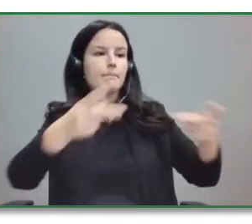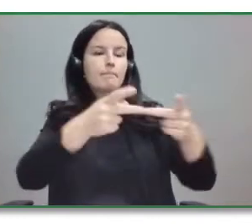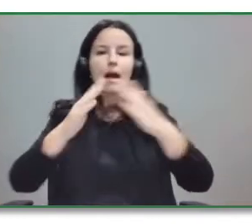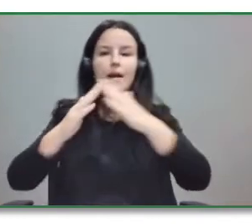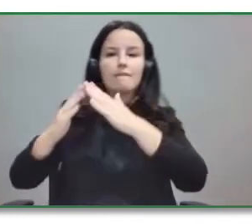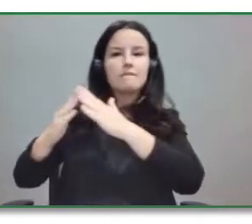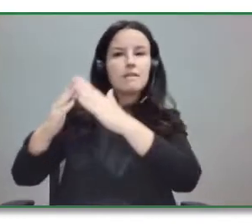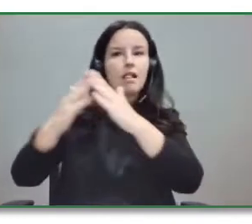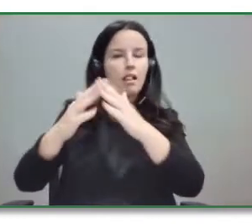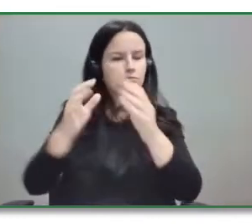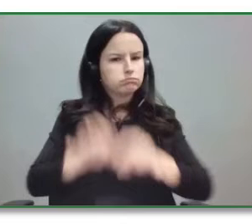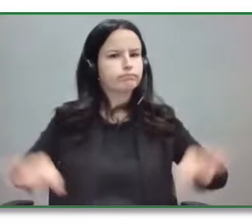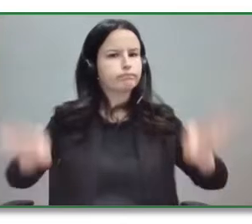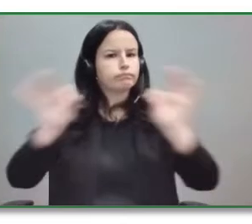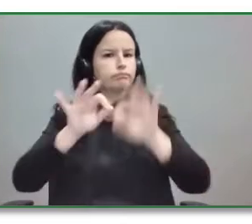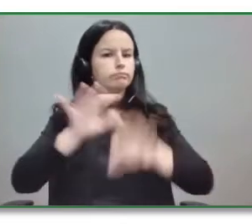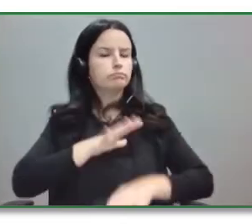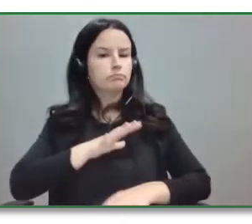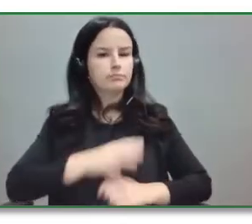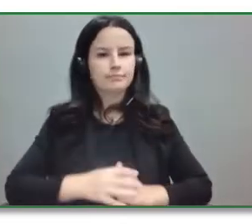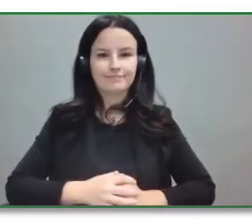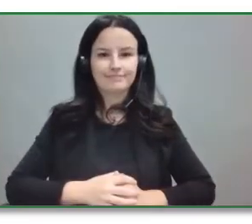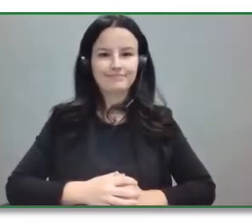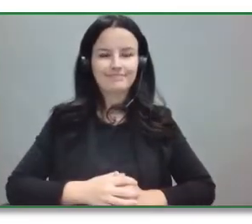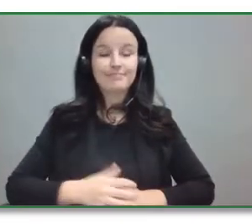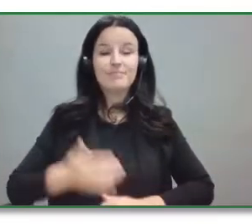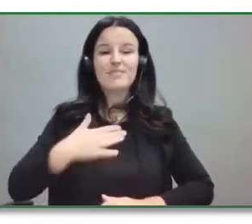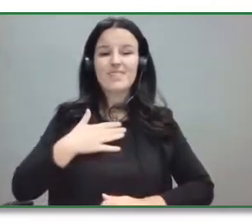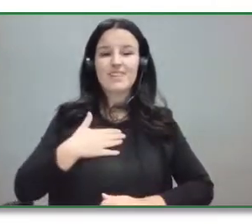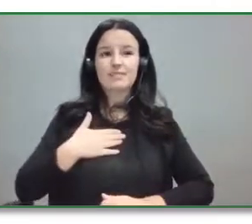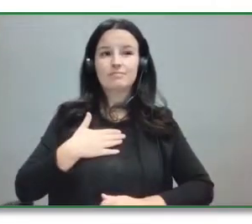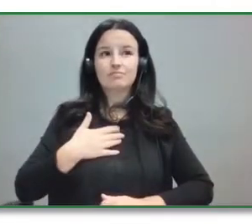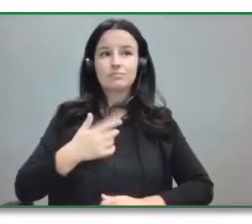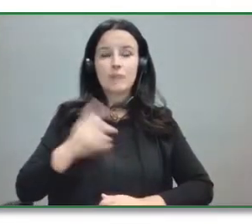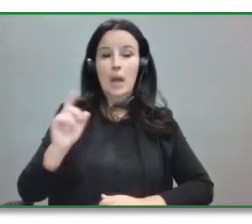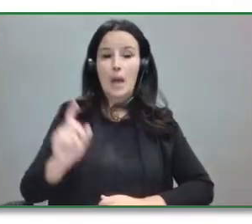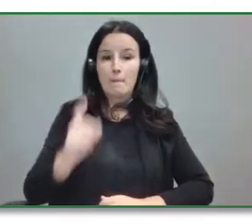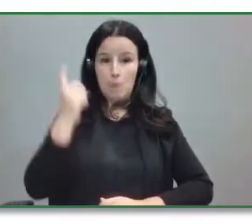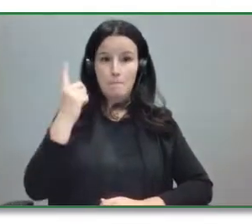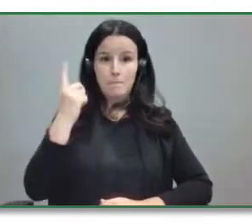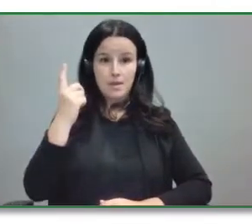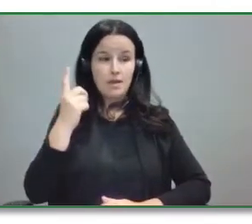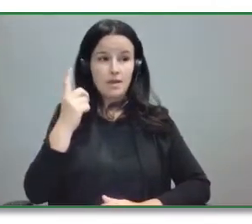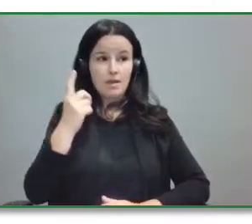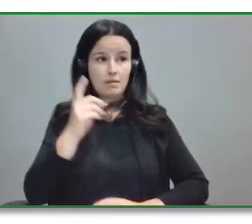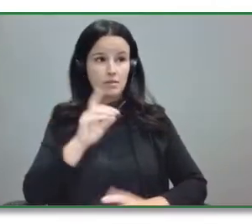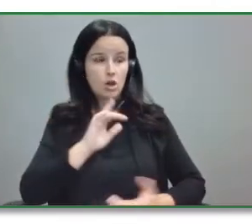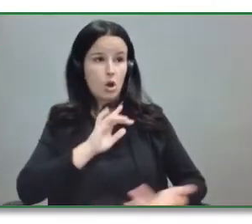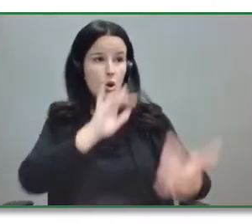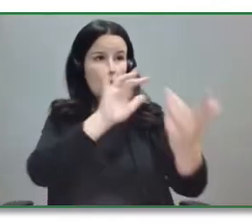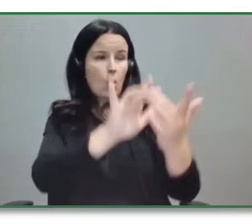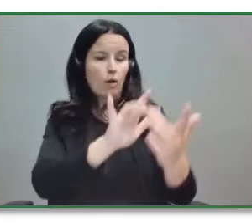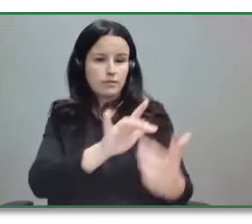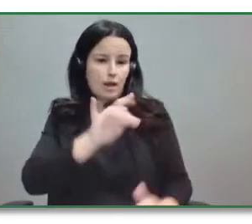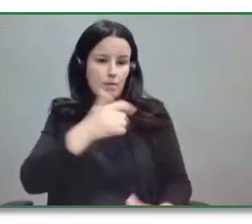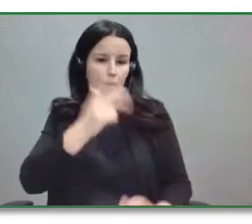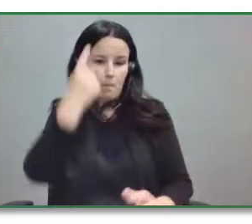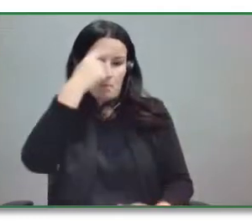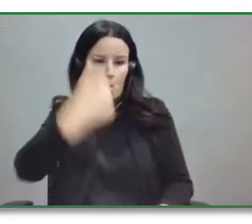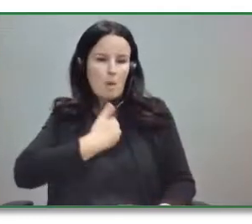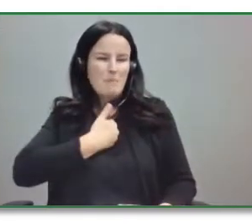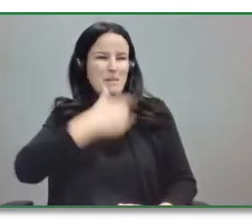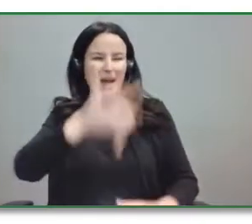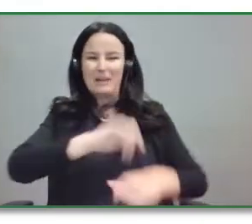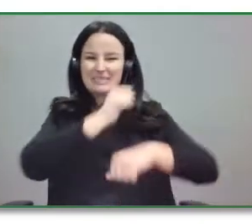important. J'ai commencé lorsque je les contactais individuellement pour avoir de l'information parce que leur site web n'avait pas de